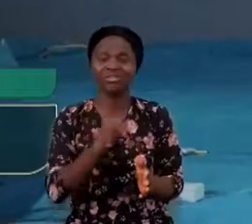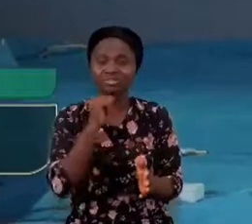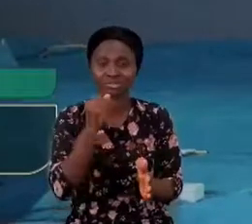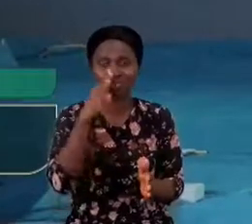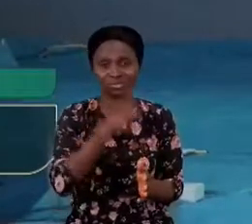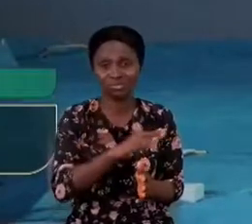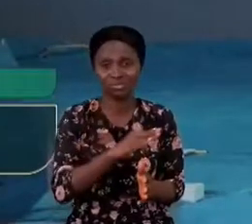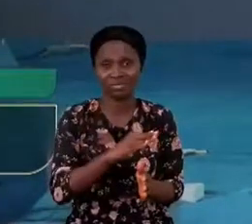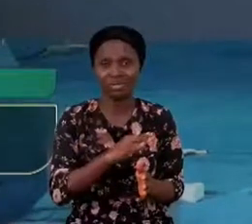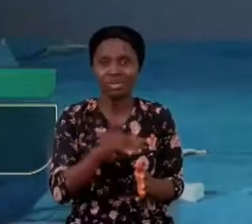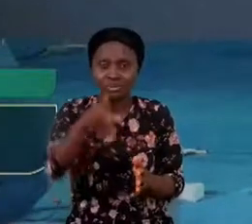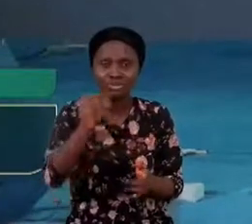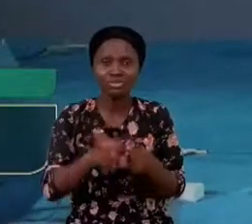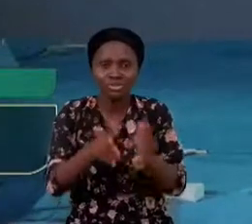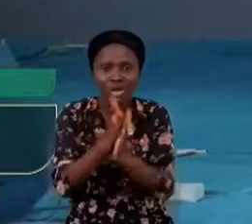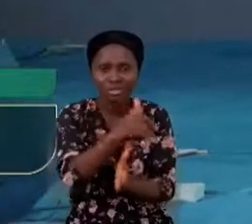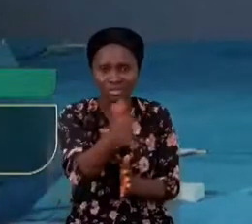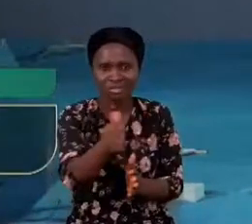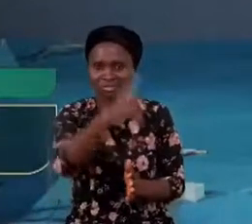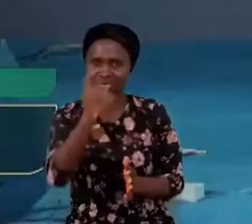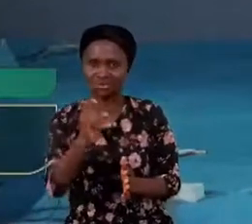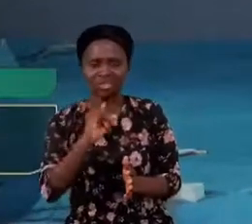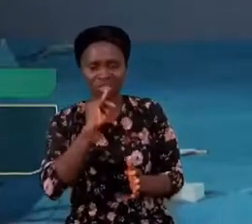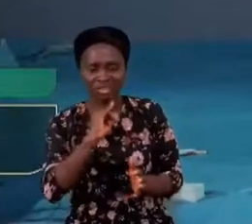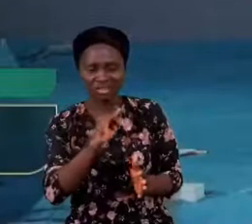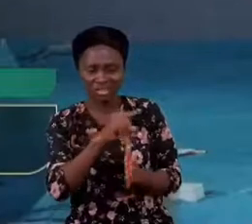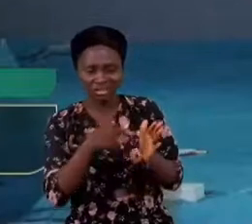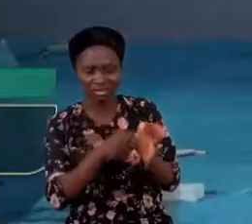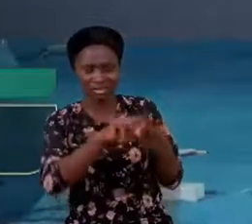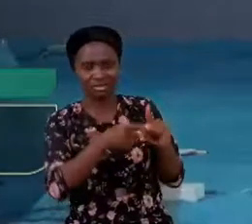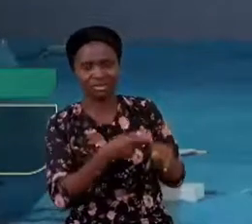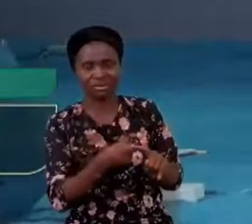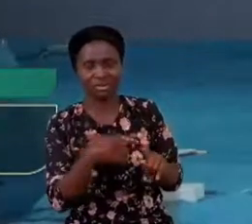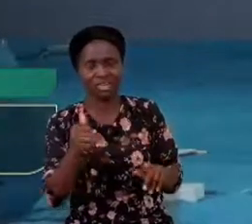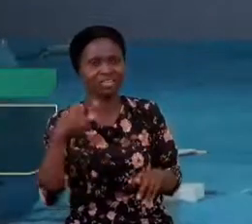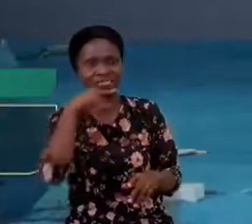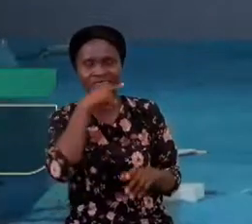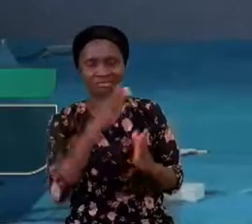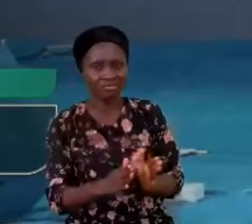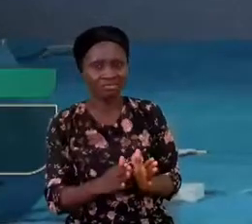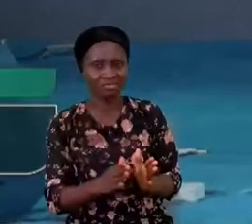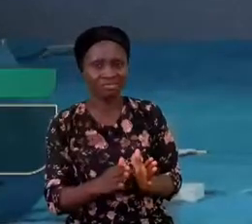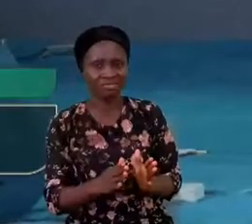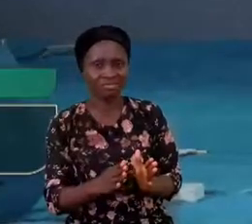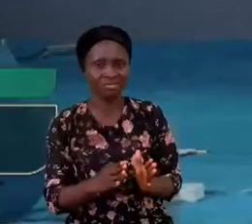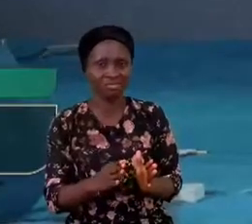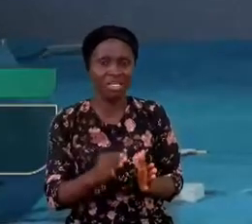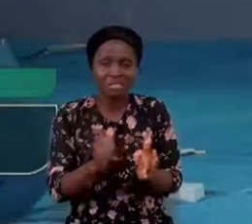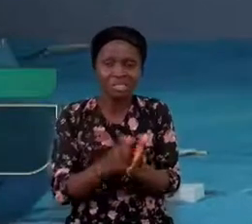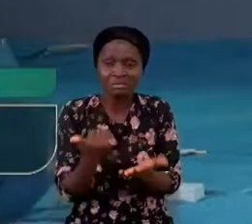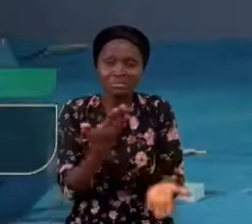dit, quand tu écoutes une autre personne, tu dis, ah, ça c'est mon ami, il me ment tout le temps. Pourquoi est-ce qu'il te